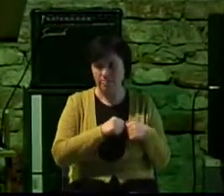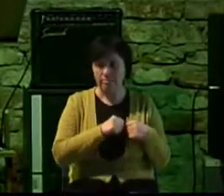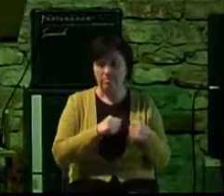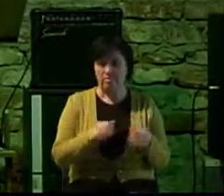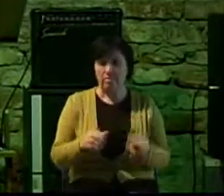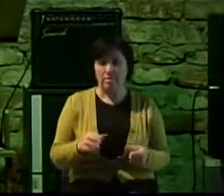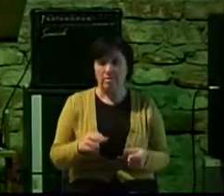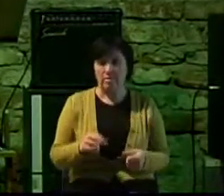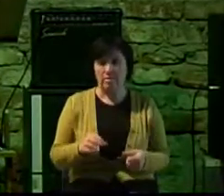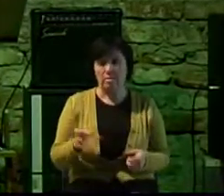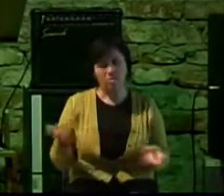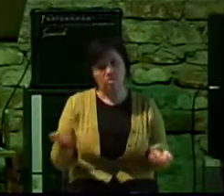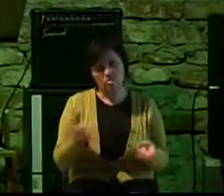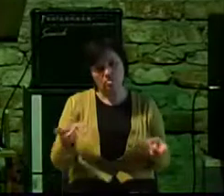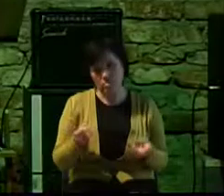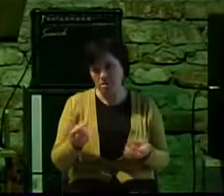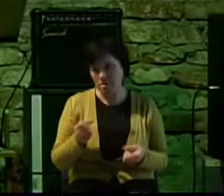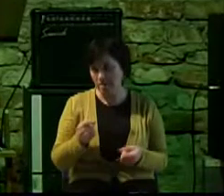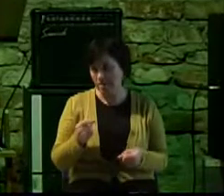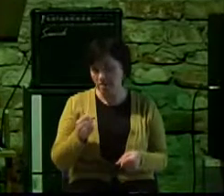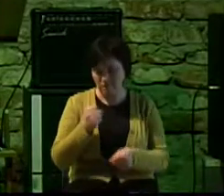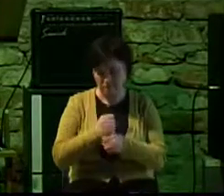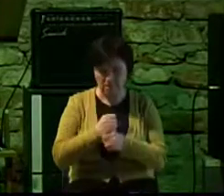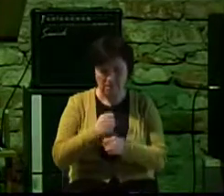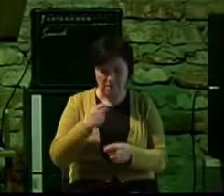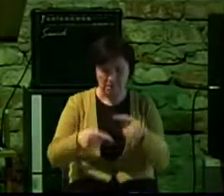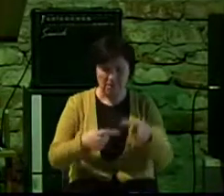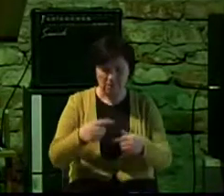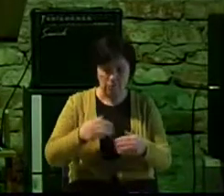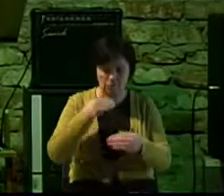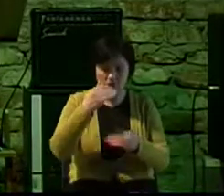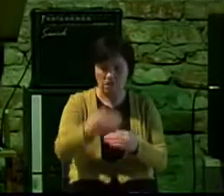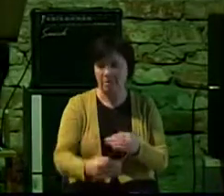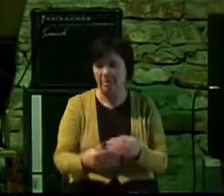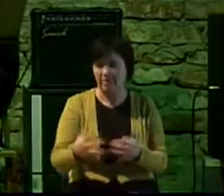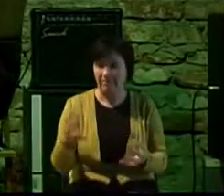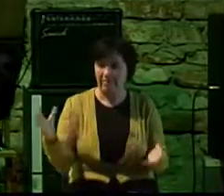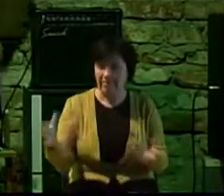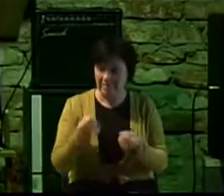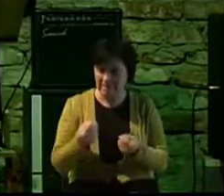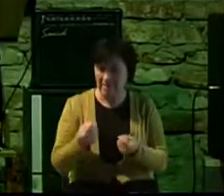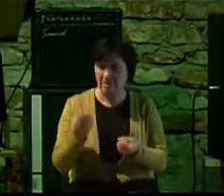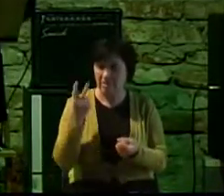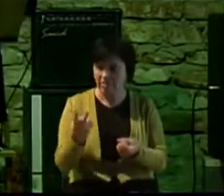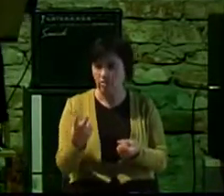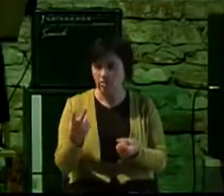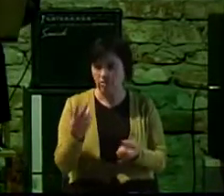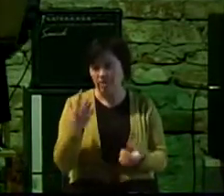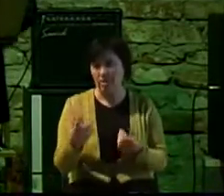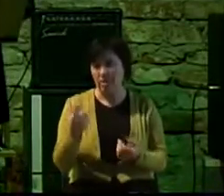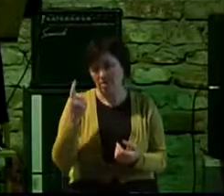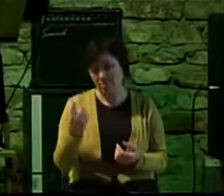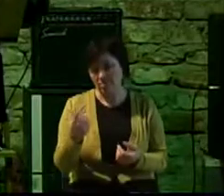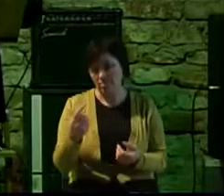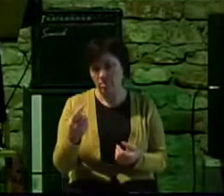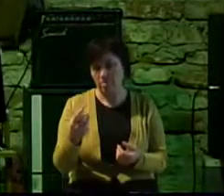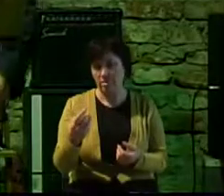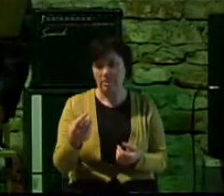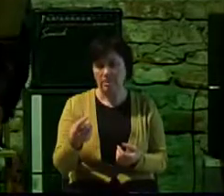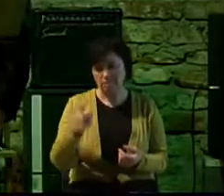то необходимо сделать следующий шаг. Это взять кого-то, двух или одного братьев